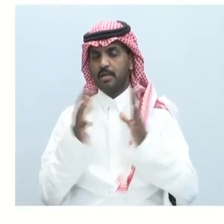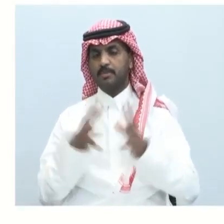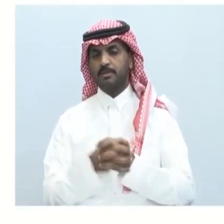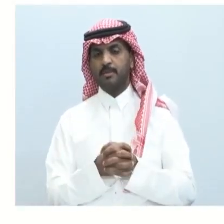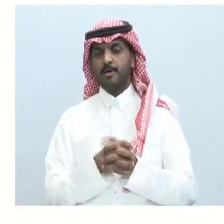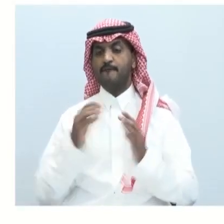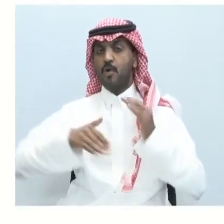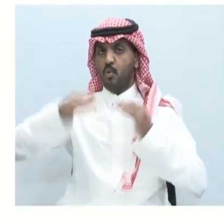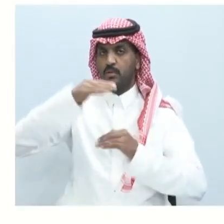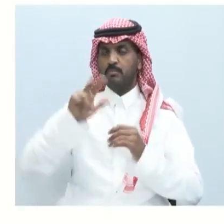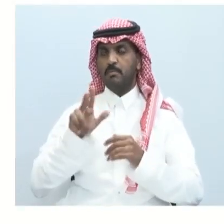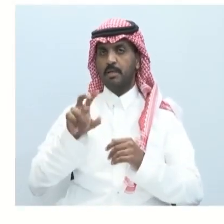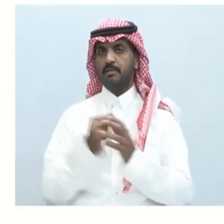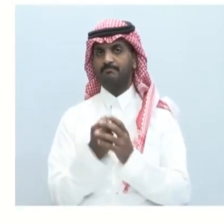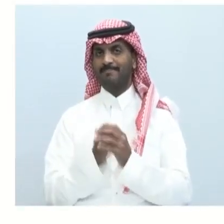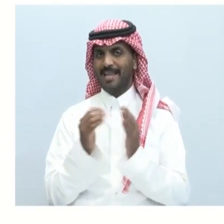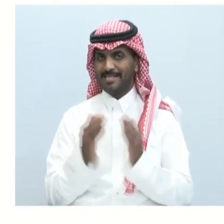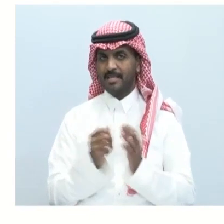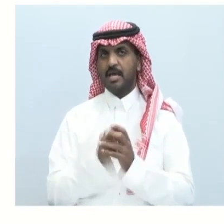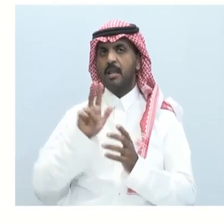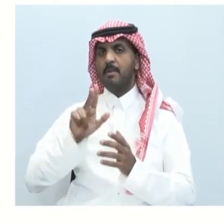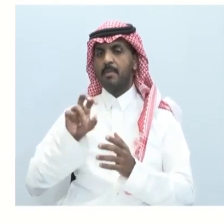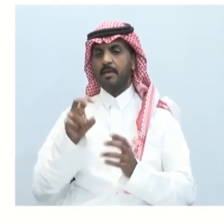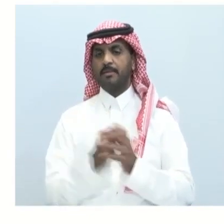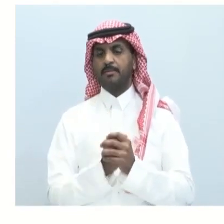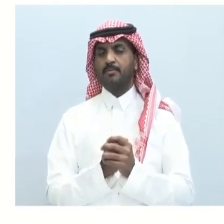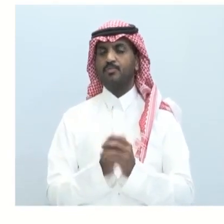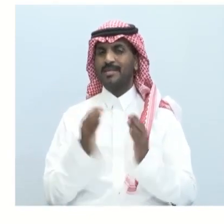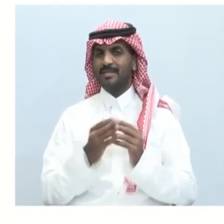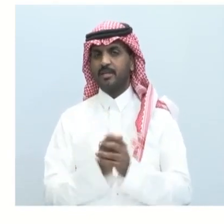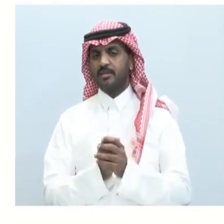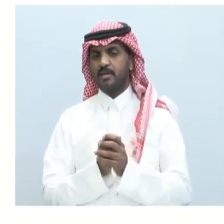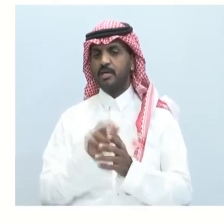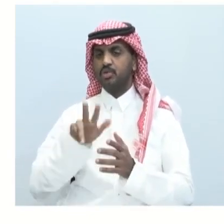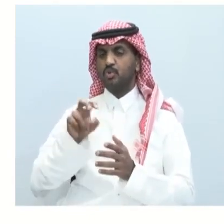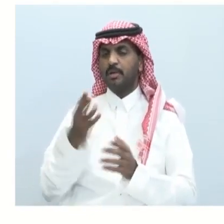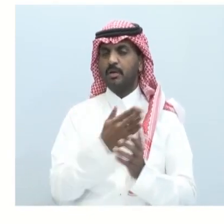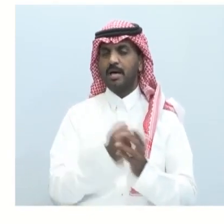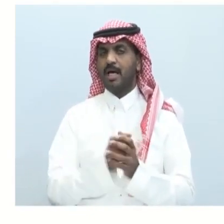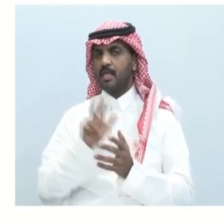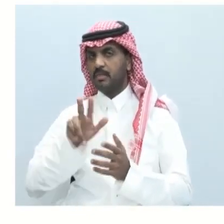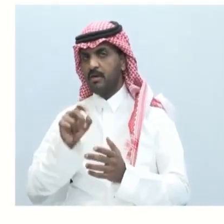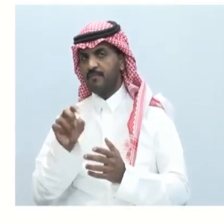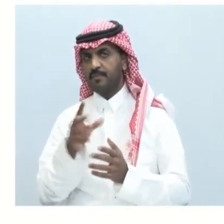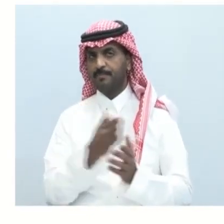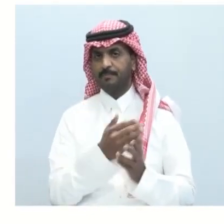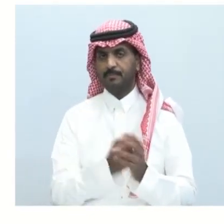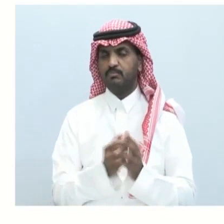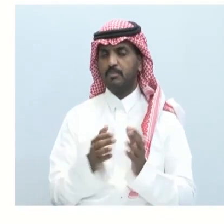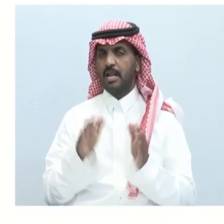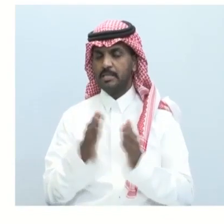فوق المملكه ثم الاصغر المملكه ثم الاصغر الشعبه ثم الاصغر الطائفه